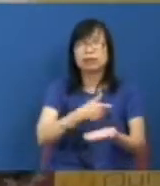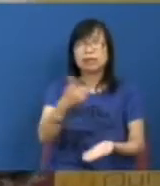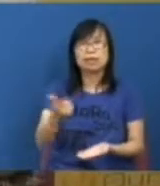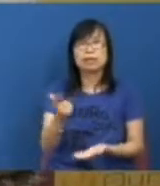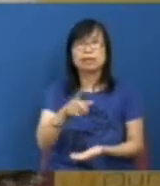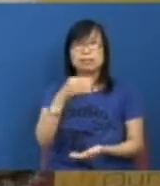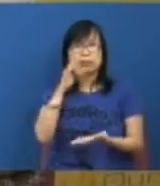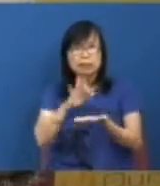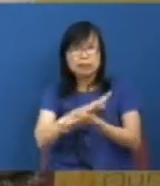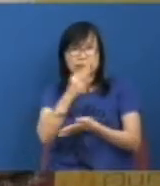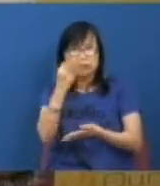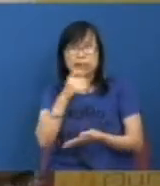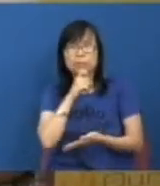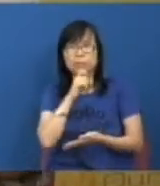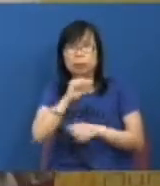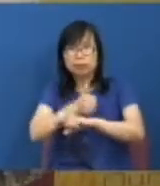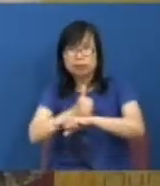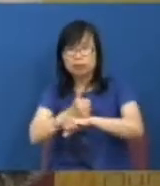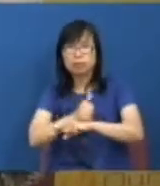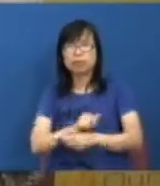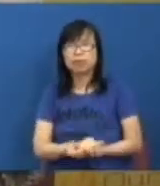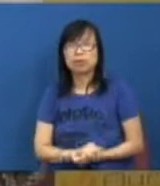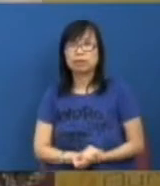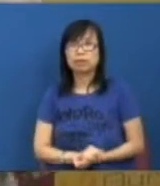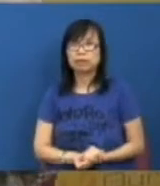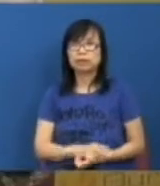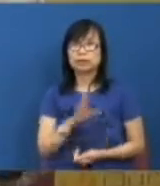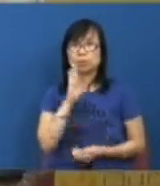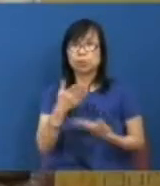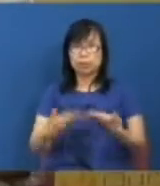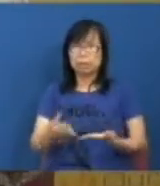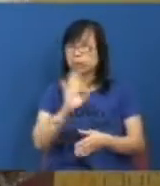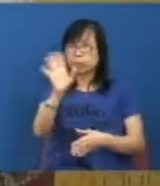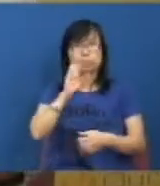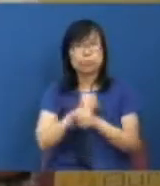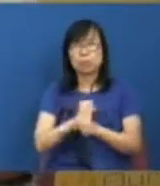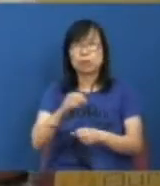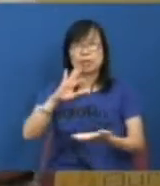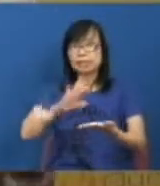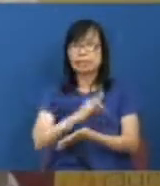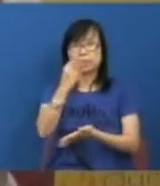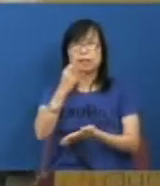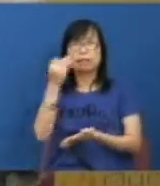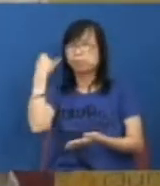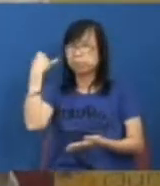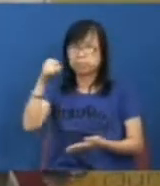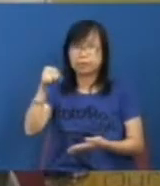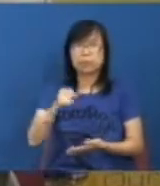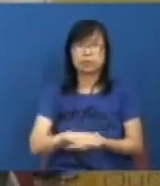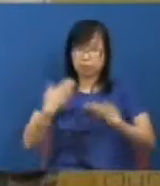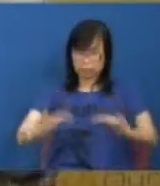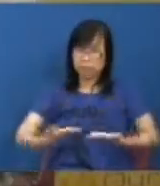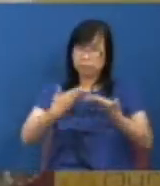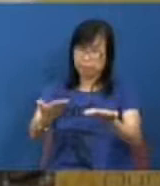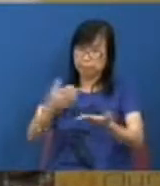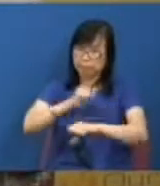保你三年後更加有機會呢？如果你話今天都不做，你三年後一定不得。但如果你今天你俾機會佢話